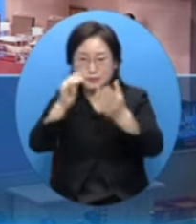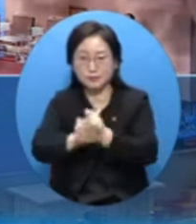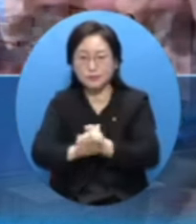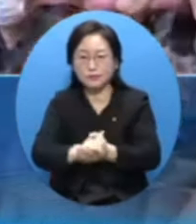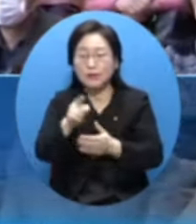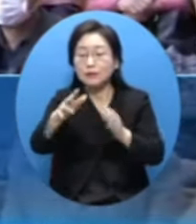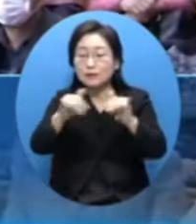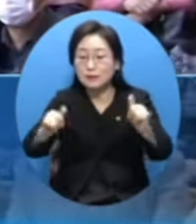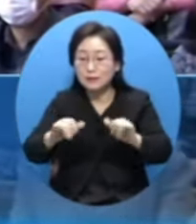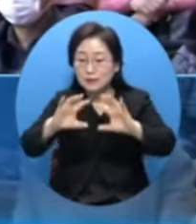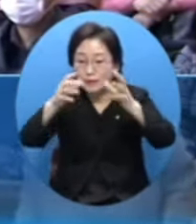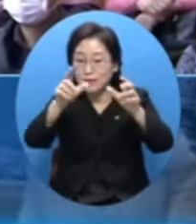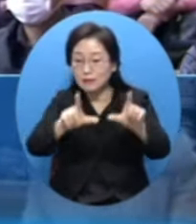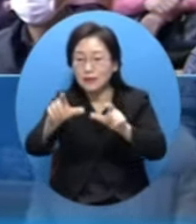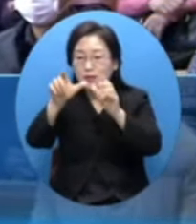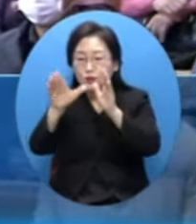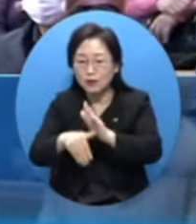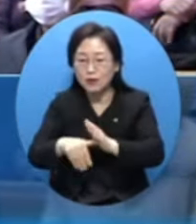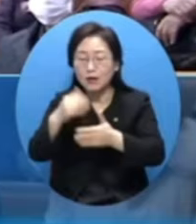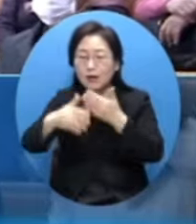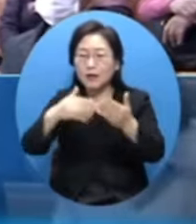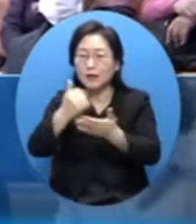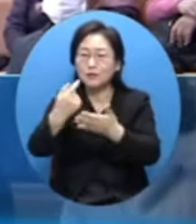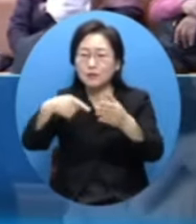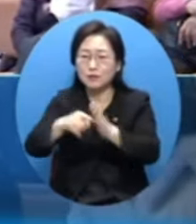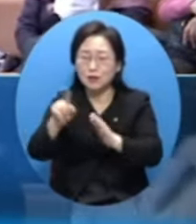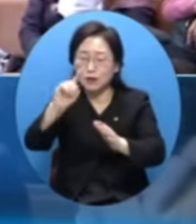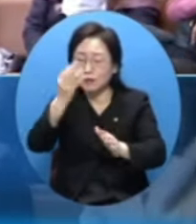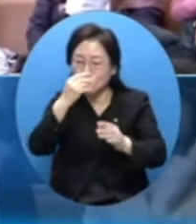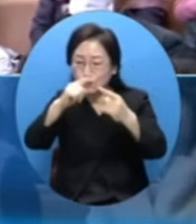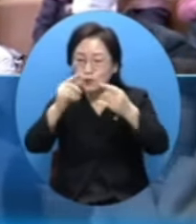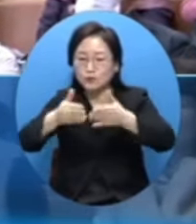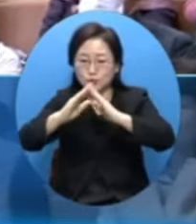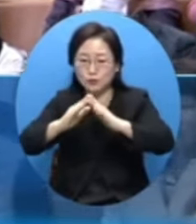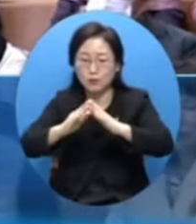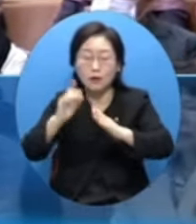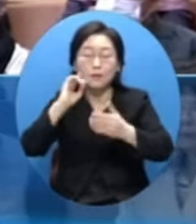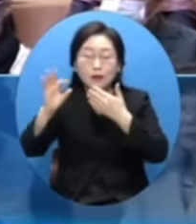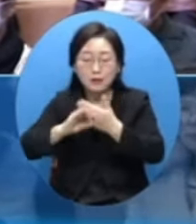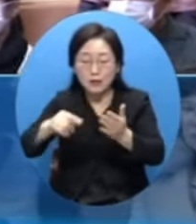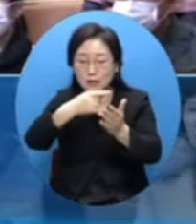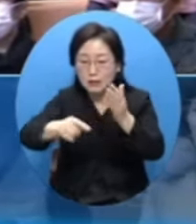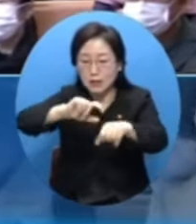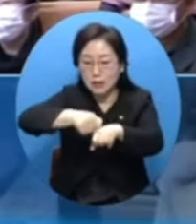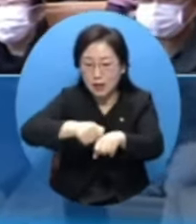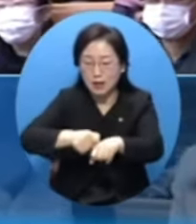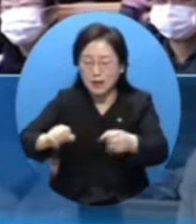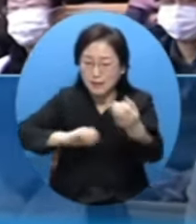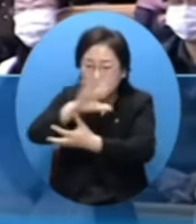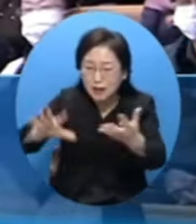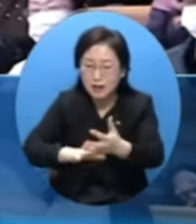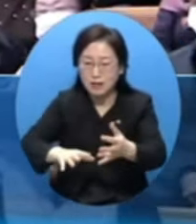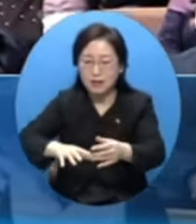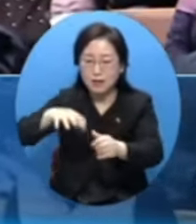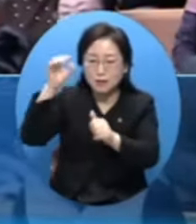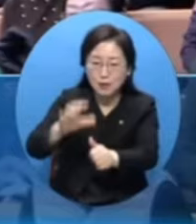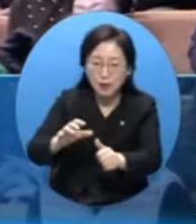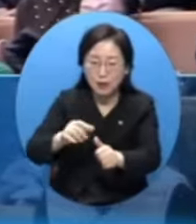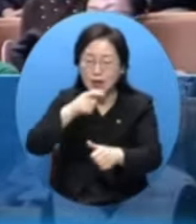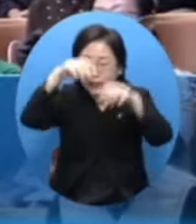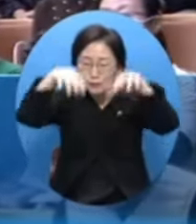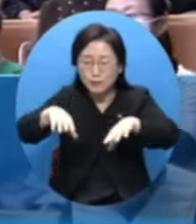주의 이름을 위하여 한 성소를 주를 위해 건축하고 이르기를 만일 재앙이나 난리나 견책이나 전염병이나 기근이